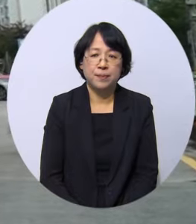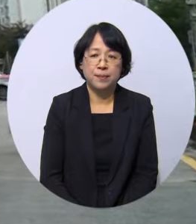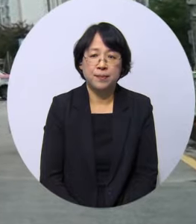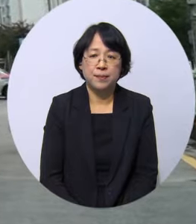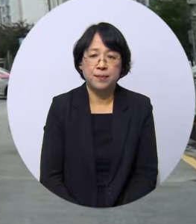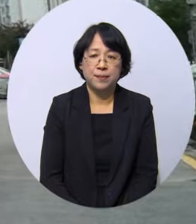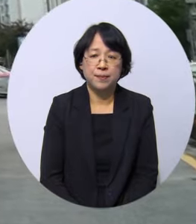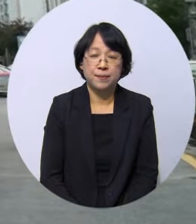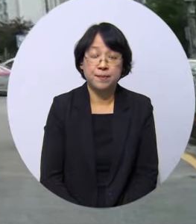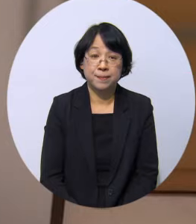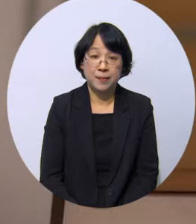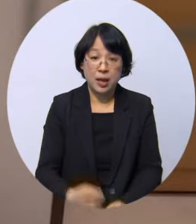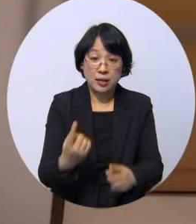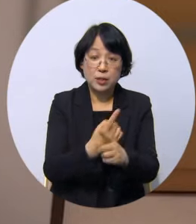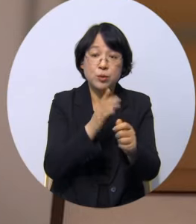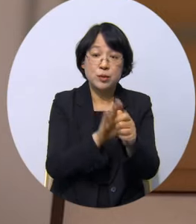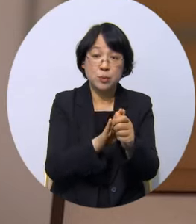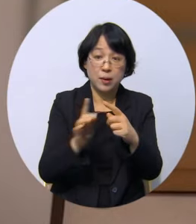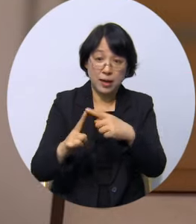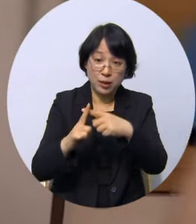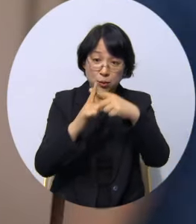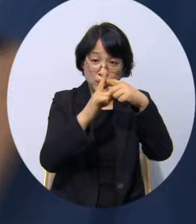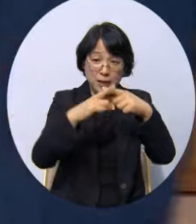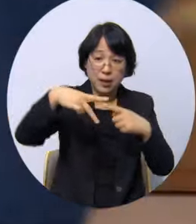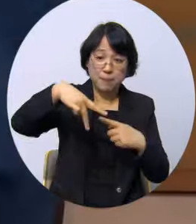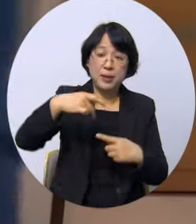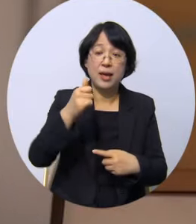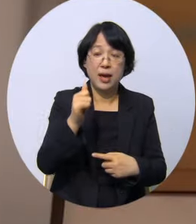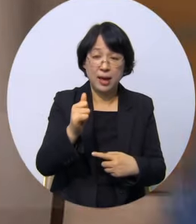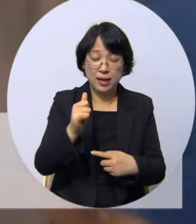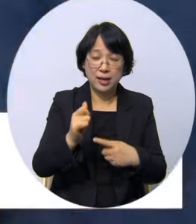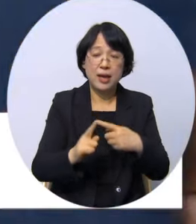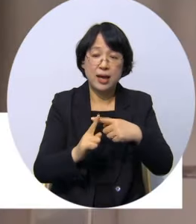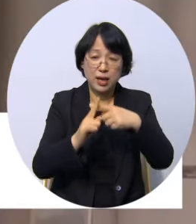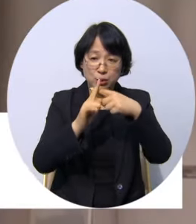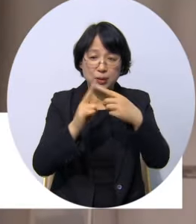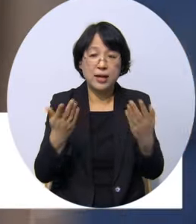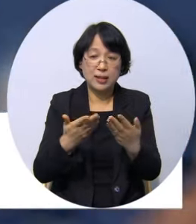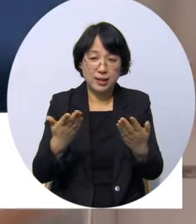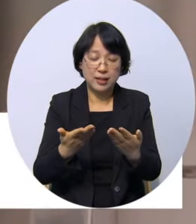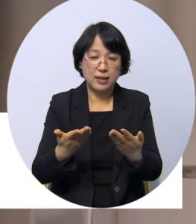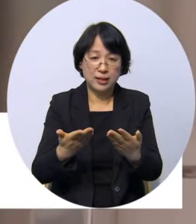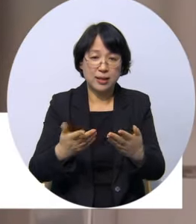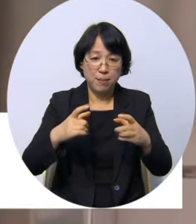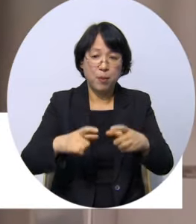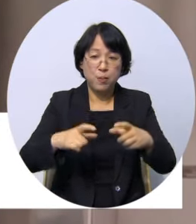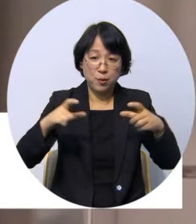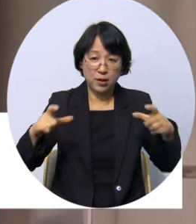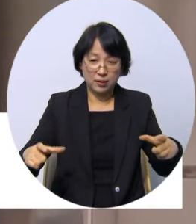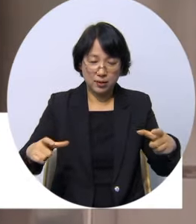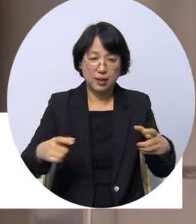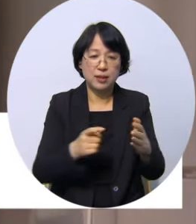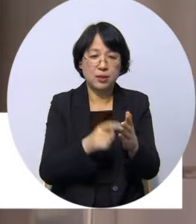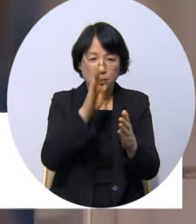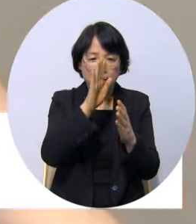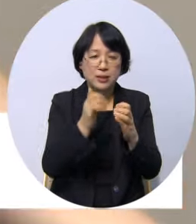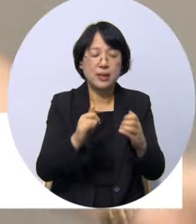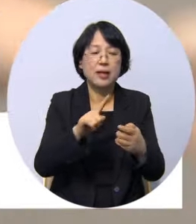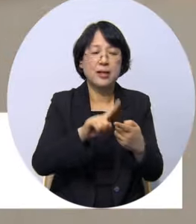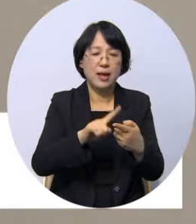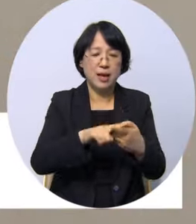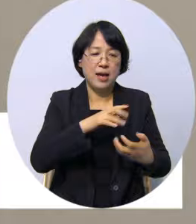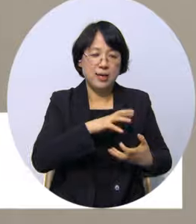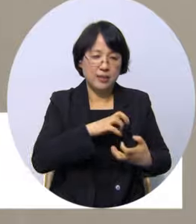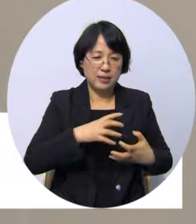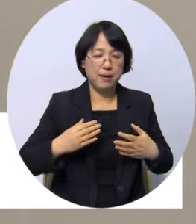기자입니다 진료 지원 간호사 pa 간호사의 업무범위가 확대됐습니다 응급 환자에 대한 심폐소생술과